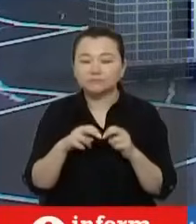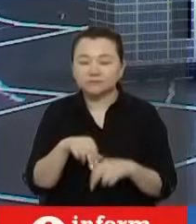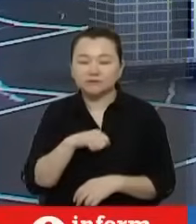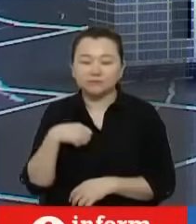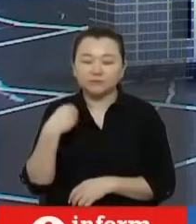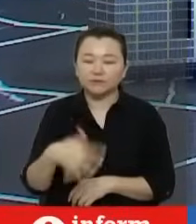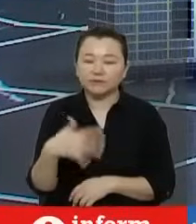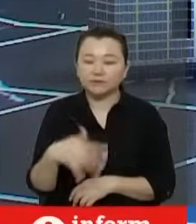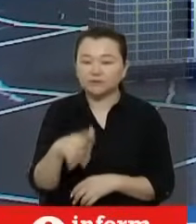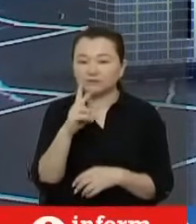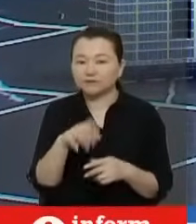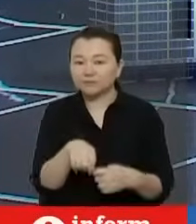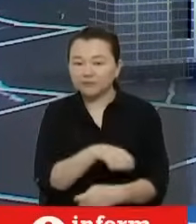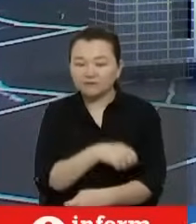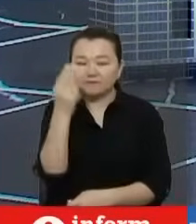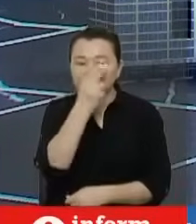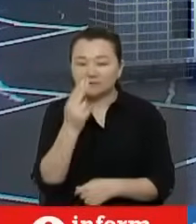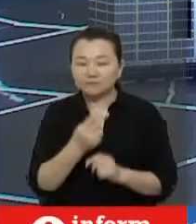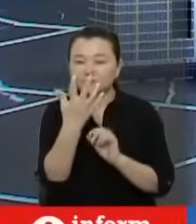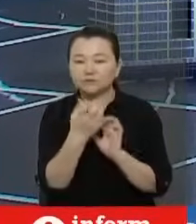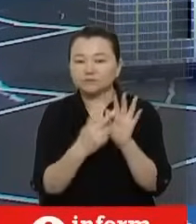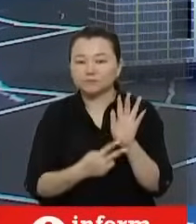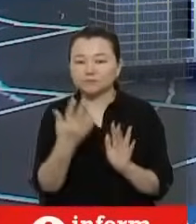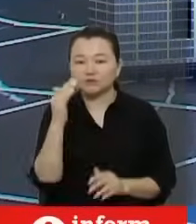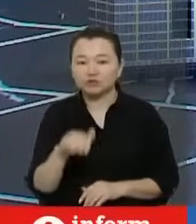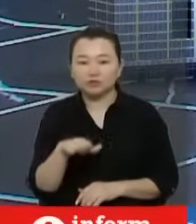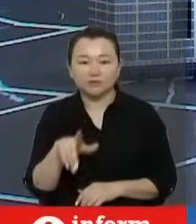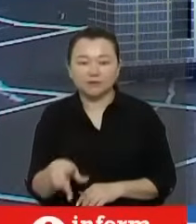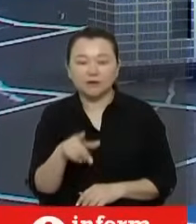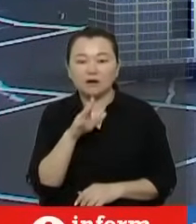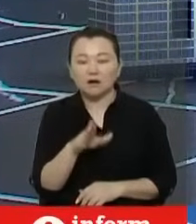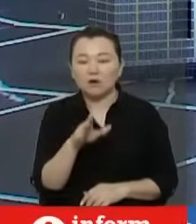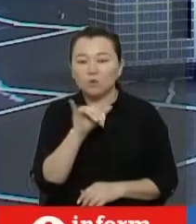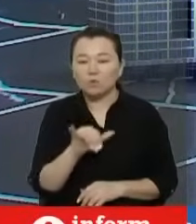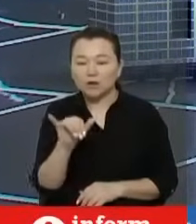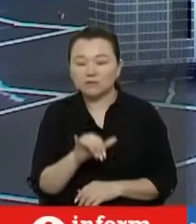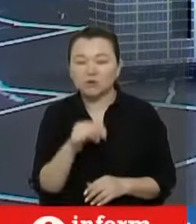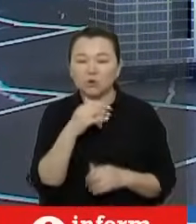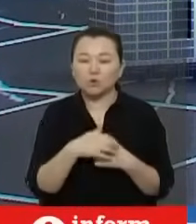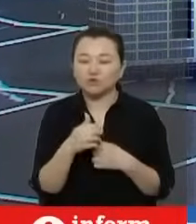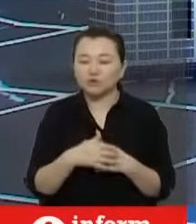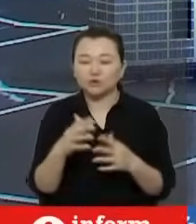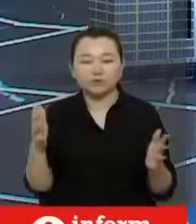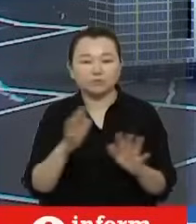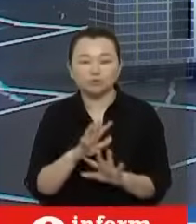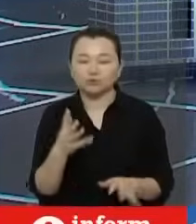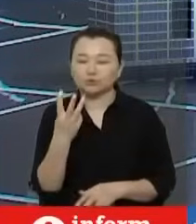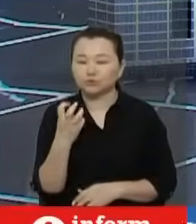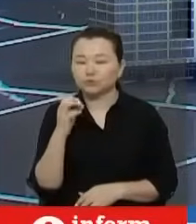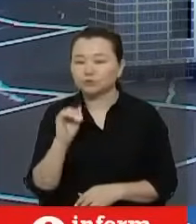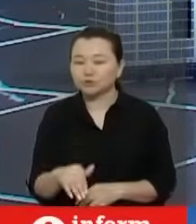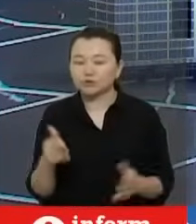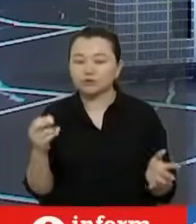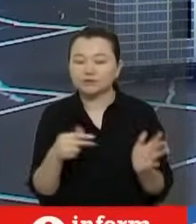дорогие квадратные метры в Астане – 575 тысяч тенге. А вот в Уральске Кокшетау не больше 300 тысяч. Какие